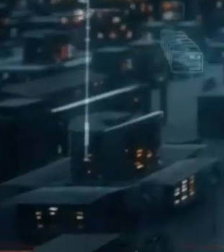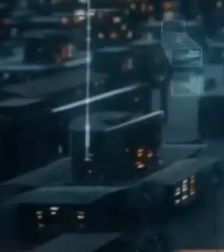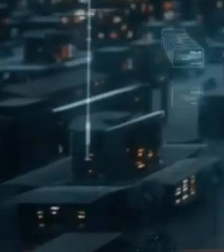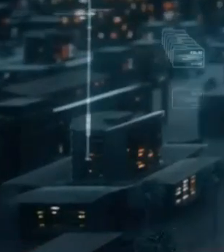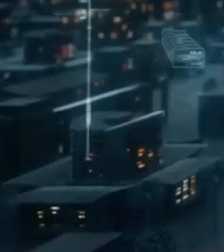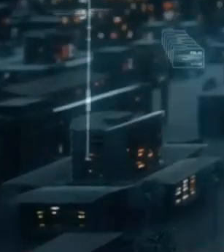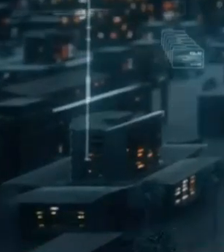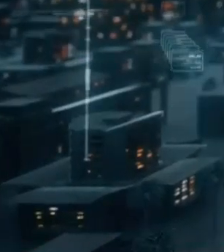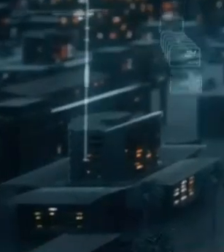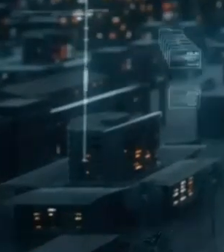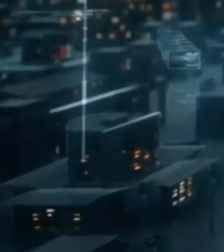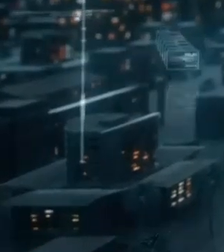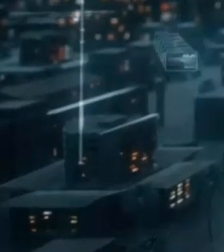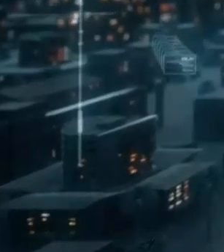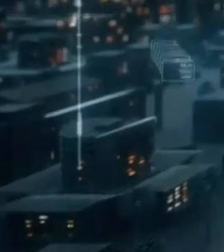معنا